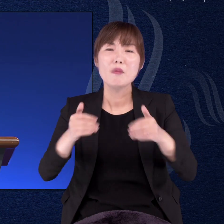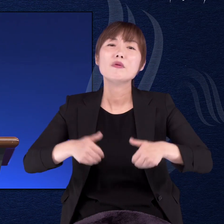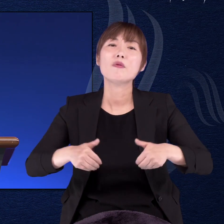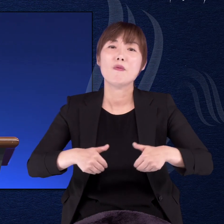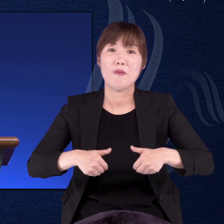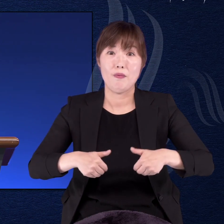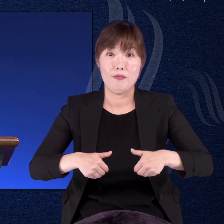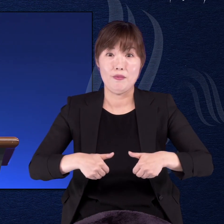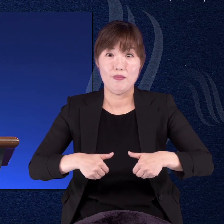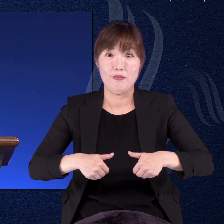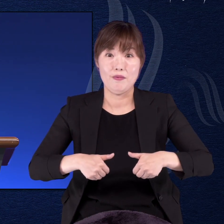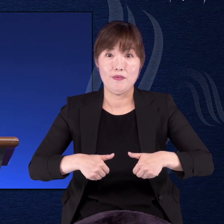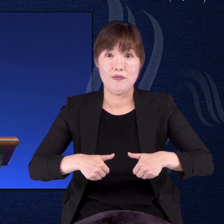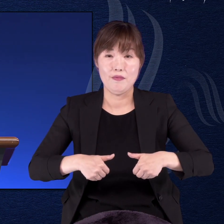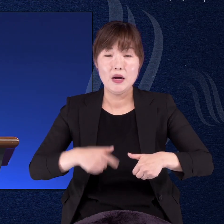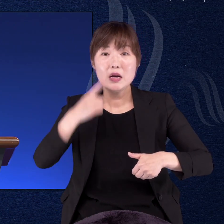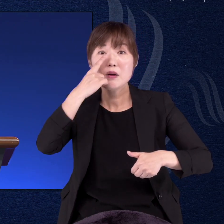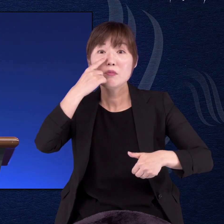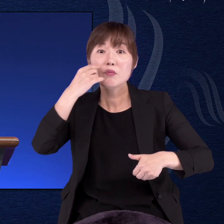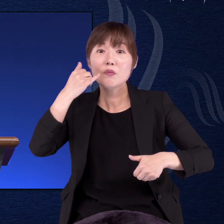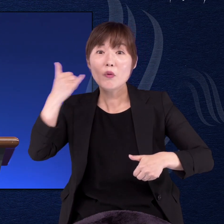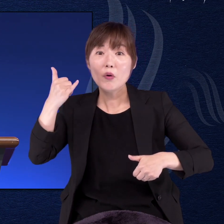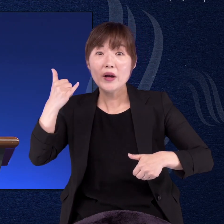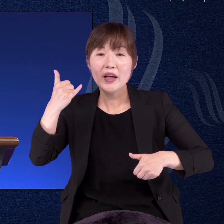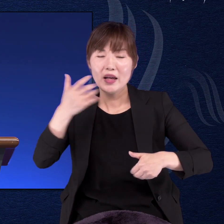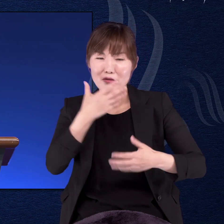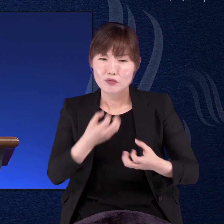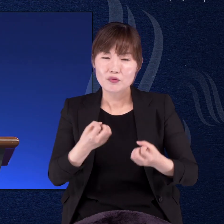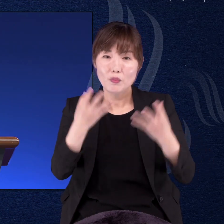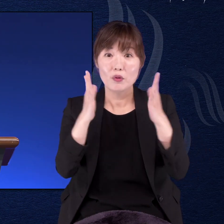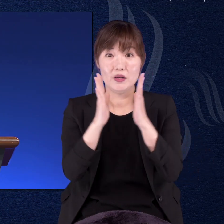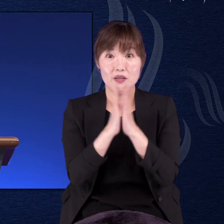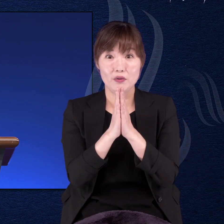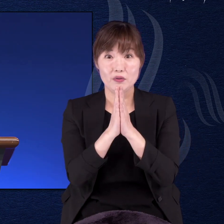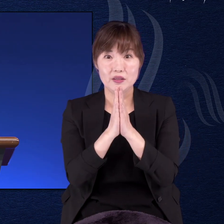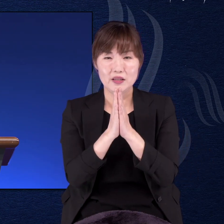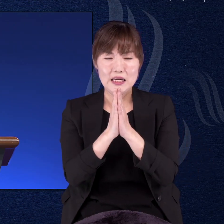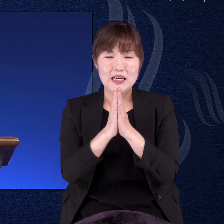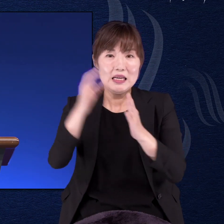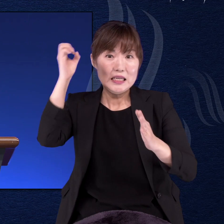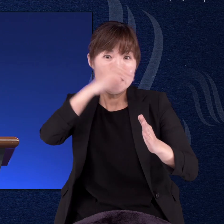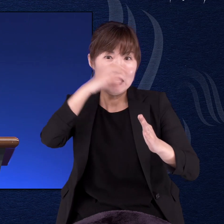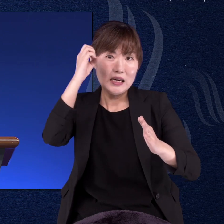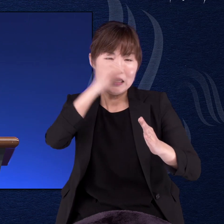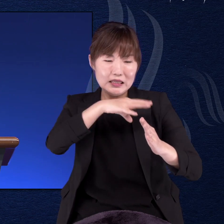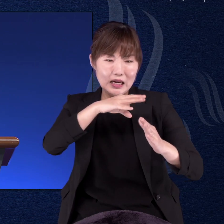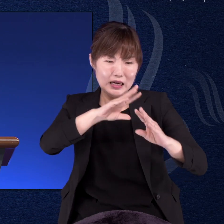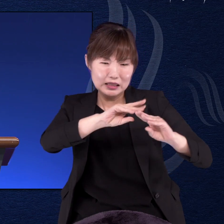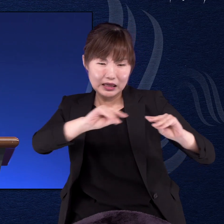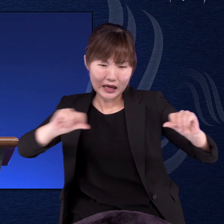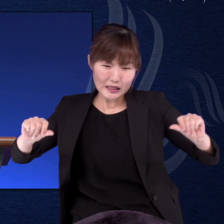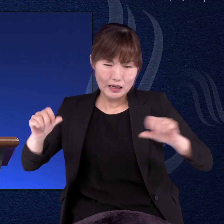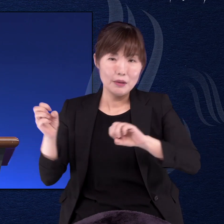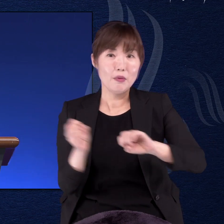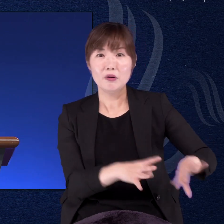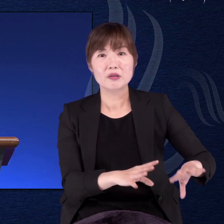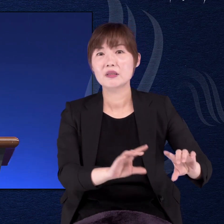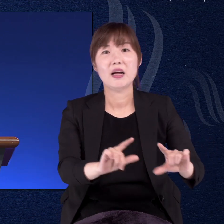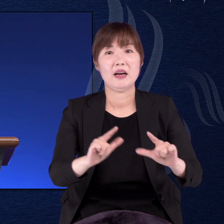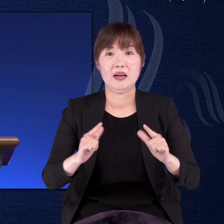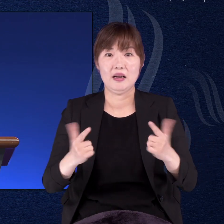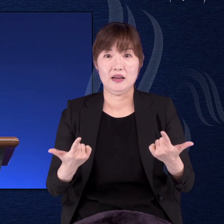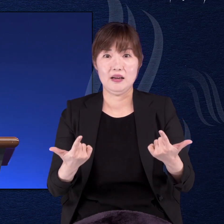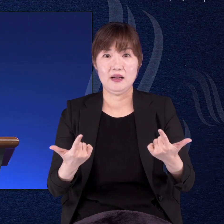땅에 꺼지지 않는다고 생각해요. 그렇기 때문에 아이들을 향하여 축복을 마음껏 하세요.